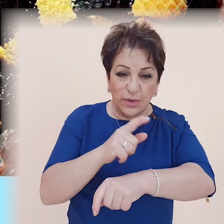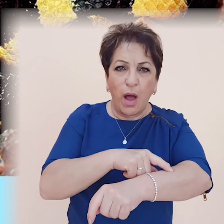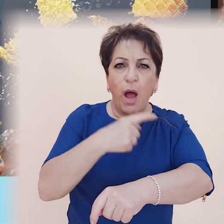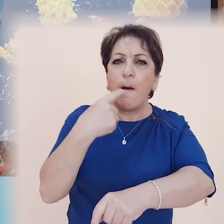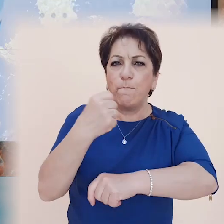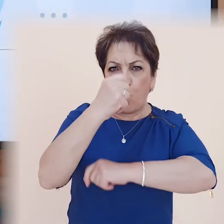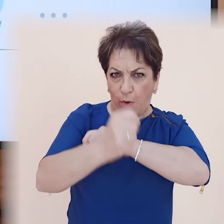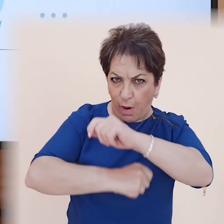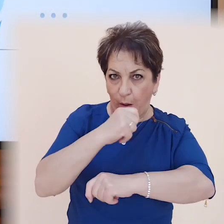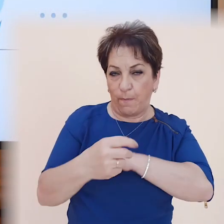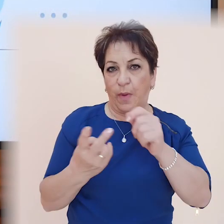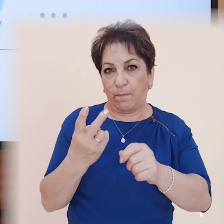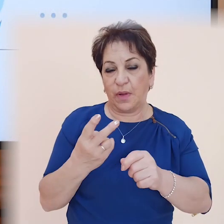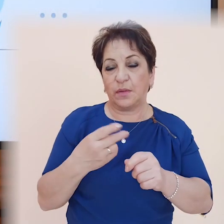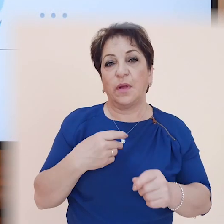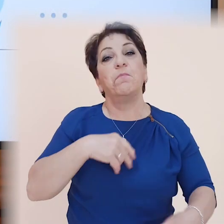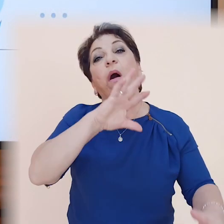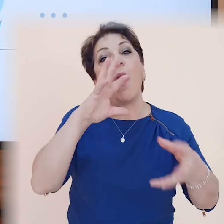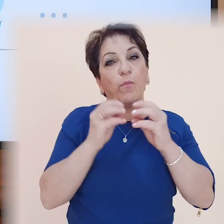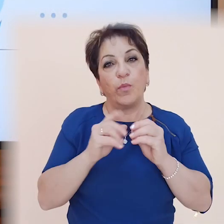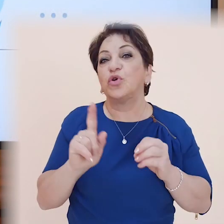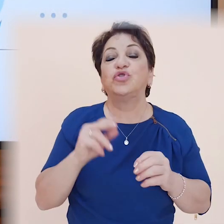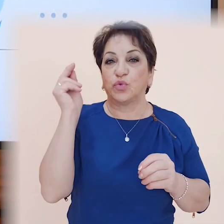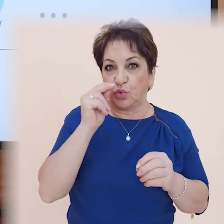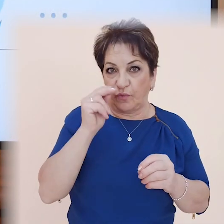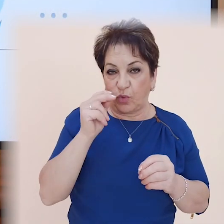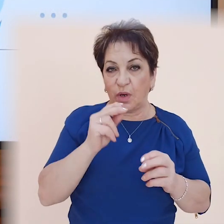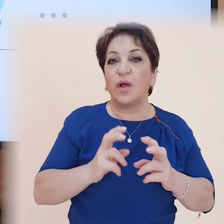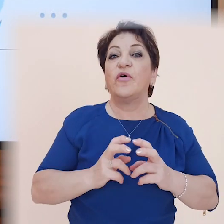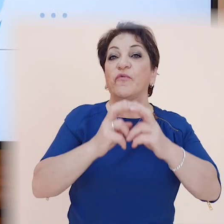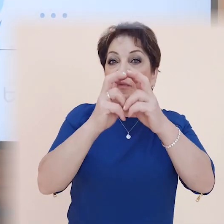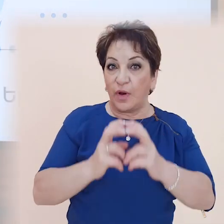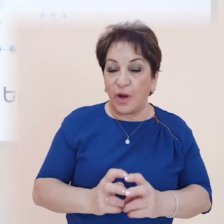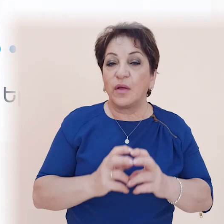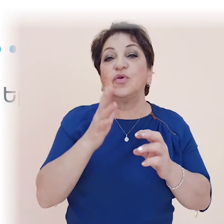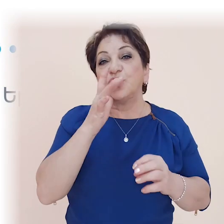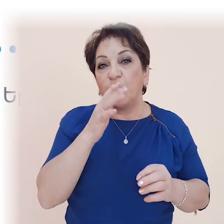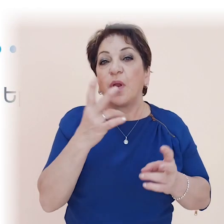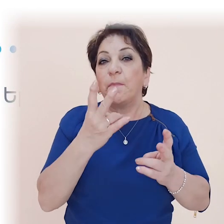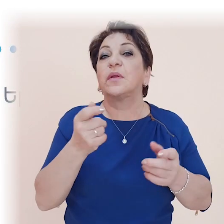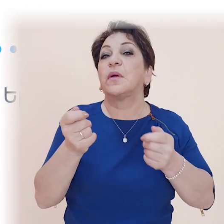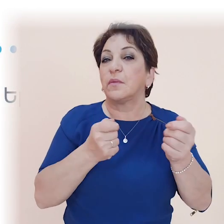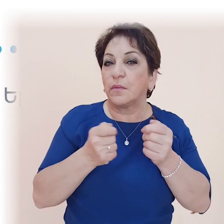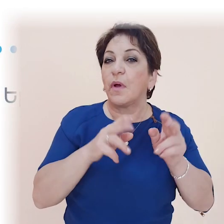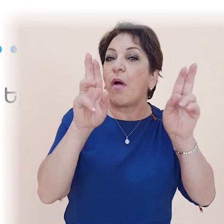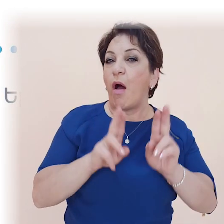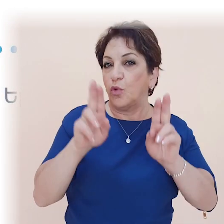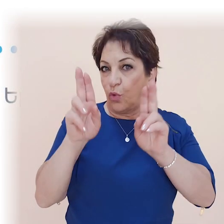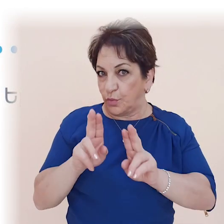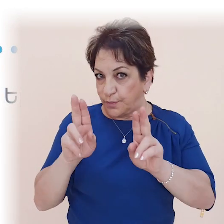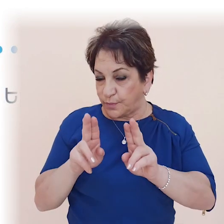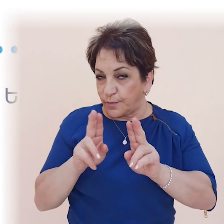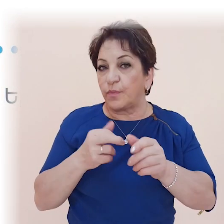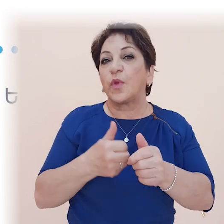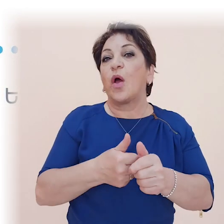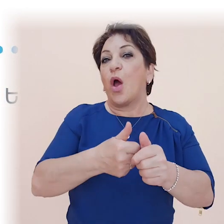Դե ինչ, եկեք անպոպենք մեր սովորածը։ Վերելակից ոգտվելիս պետք է հետևել կանոններին,